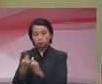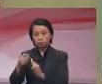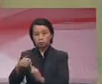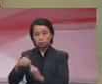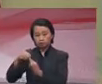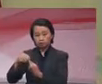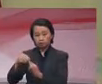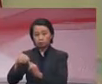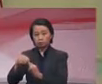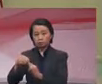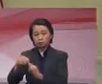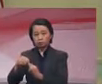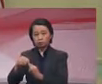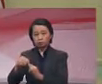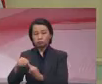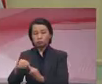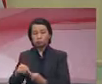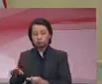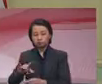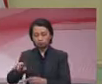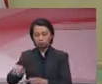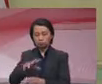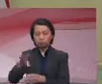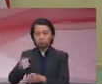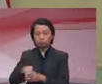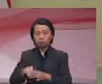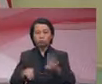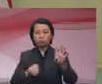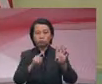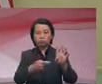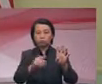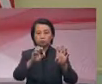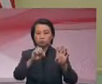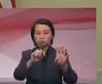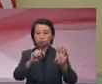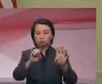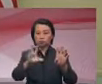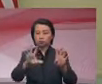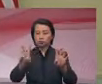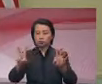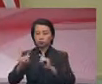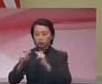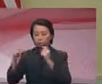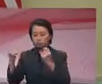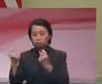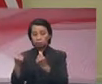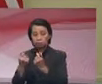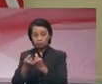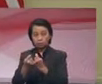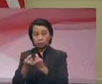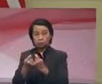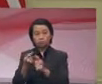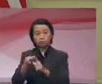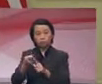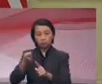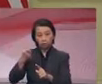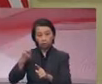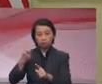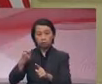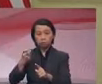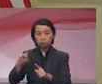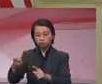Task Force Operasi Pematuhan melibatkan 4,052 pasukan pematuhan yang terdiri